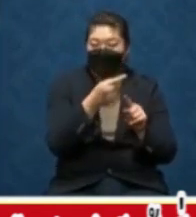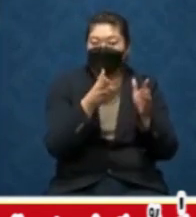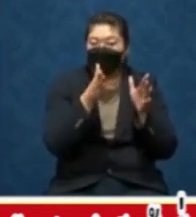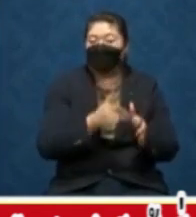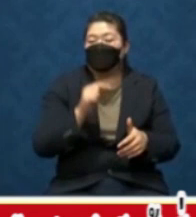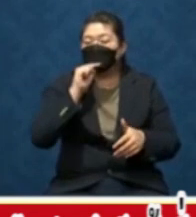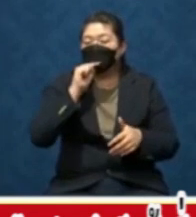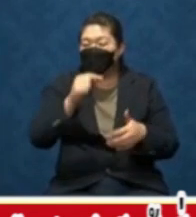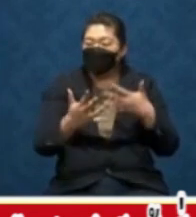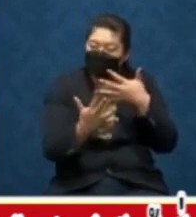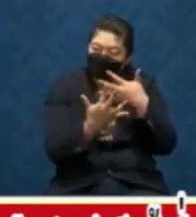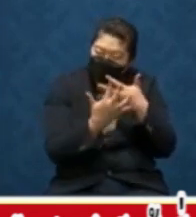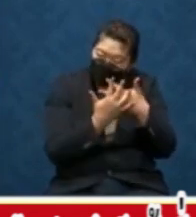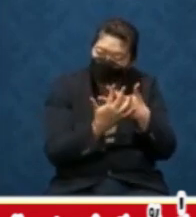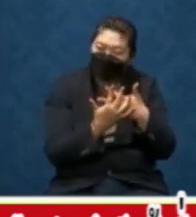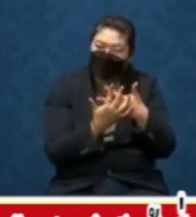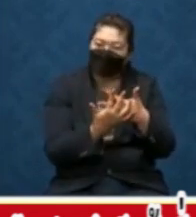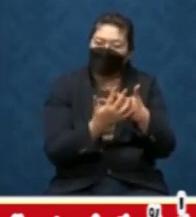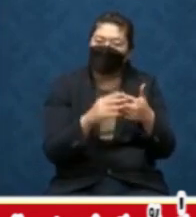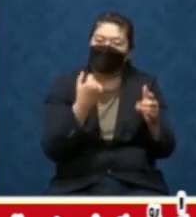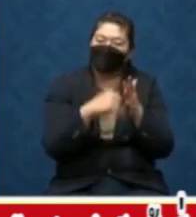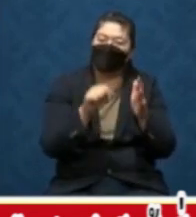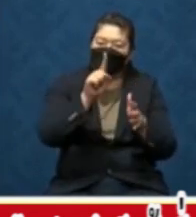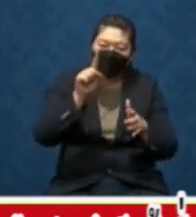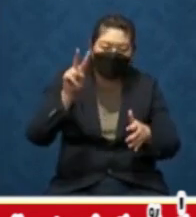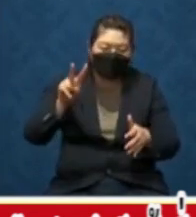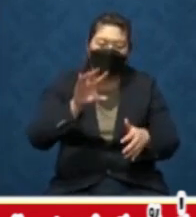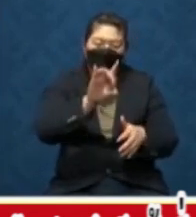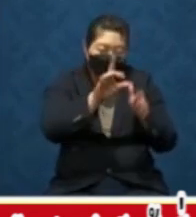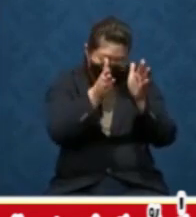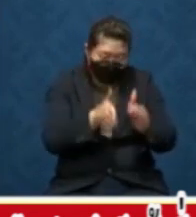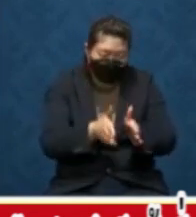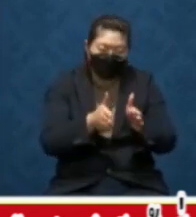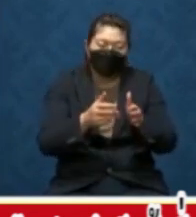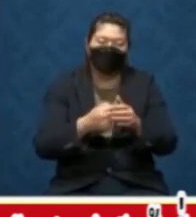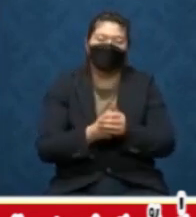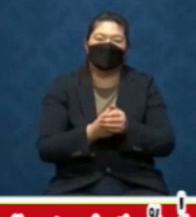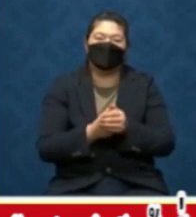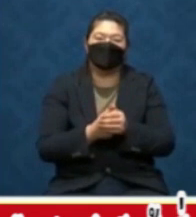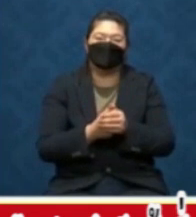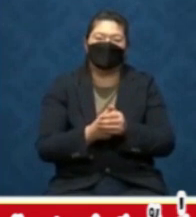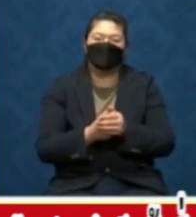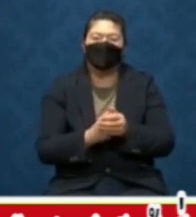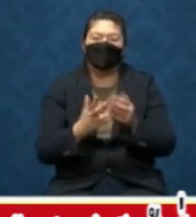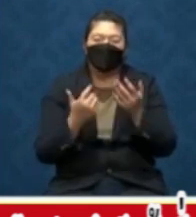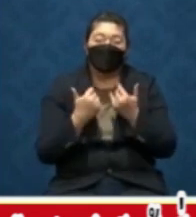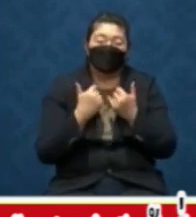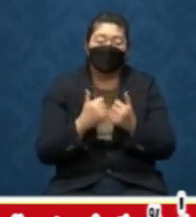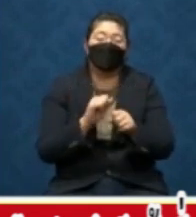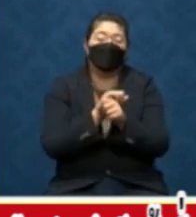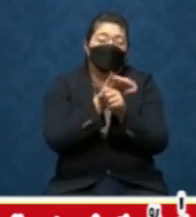ผู้ถูกจองจำในเรือนจำมาตรา112อย่างน้อย 8คนค่ะท่านประธานคะจากสถานการณ์